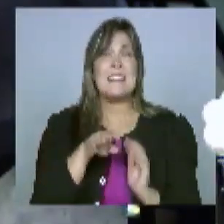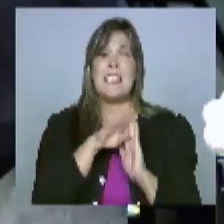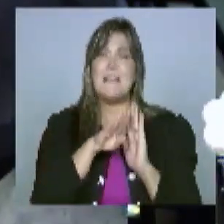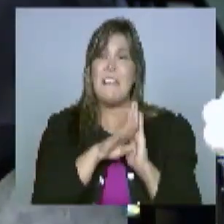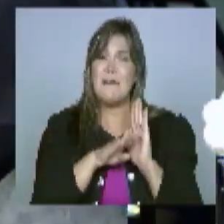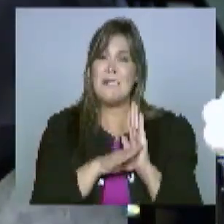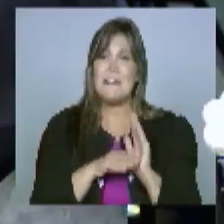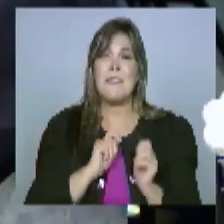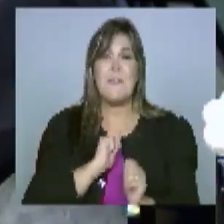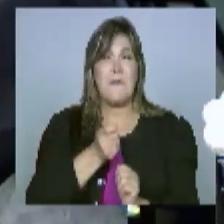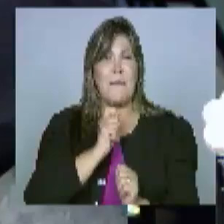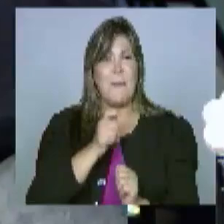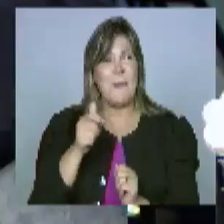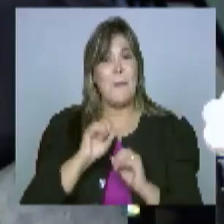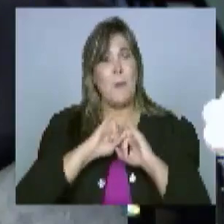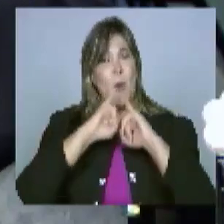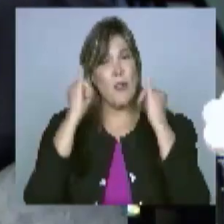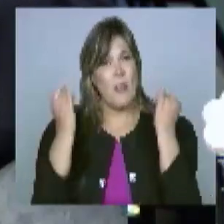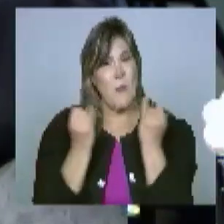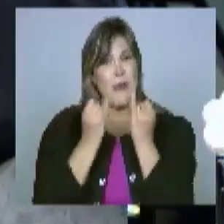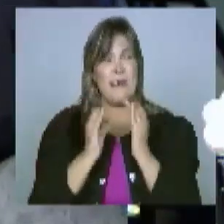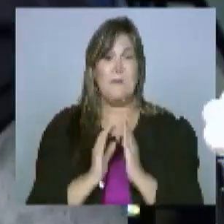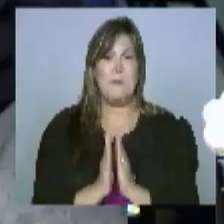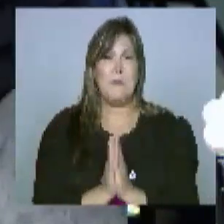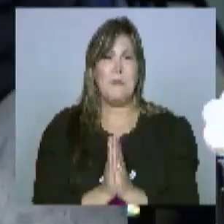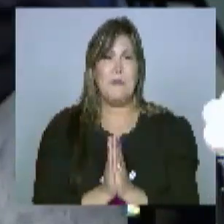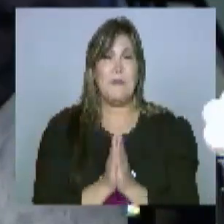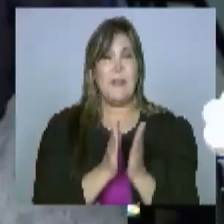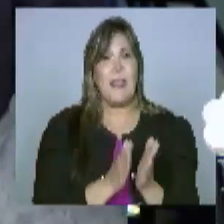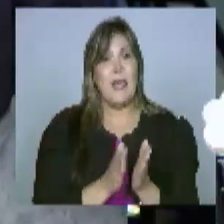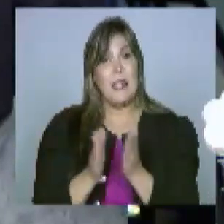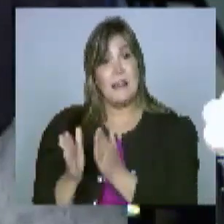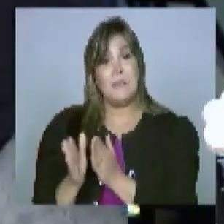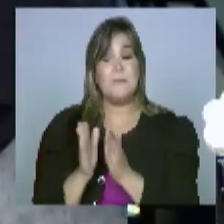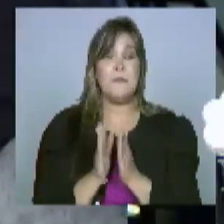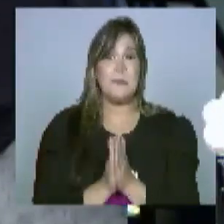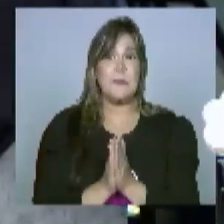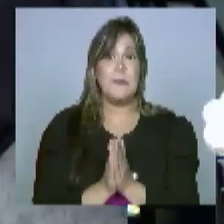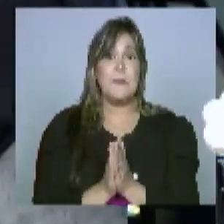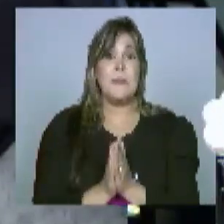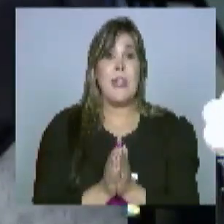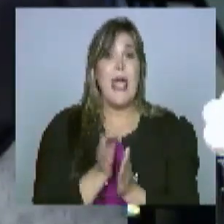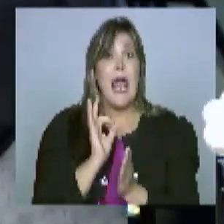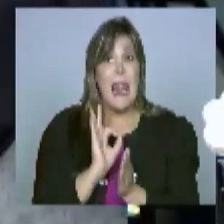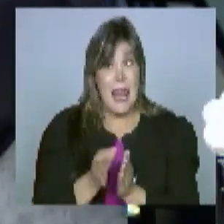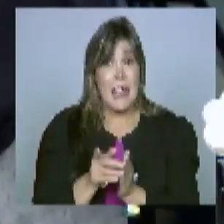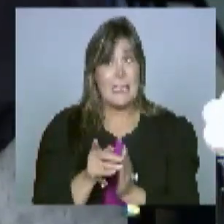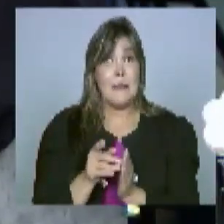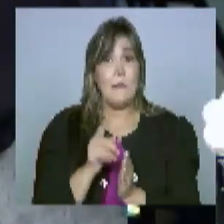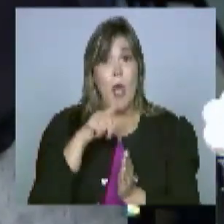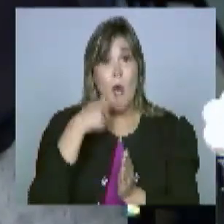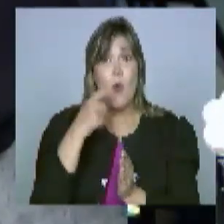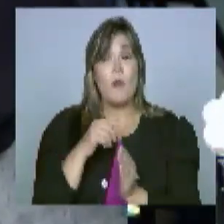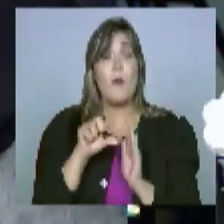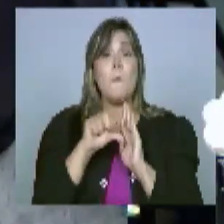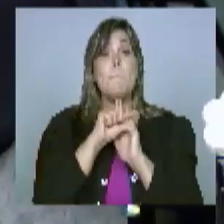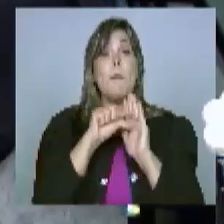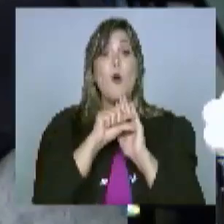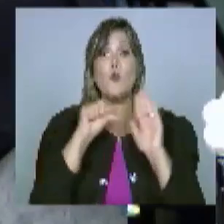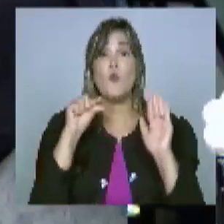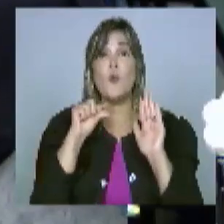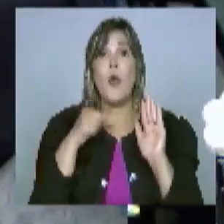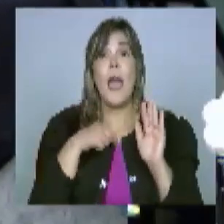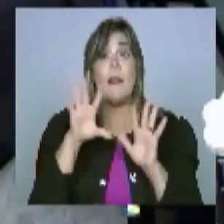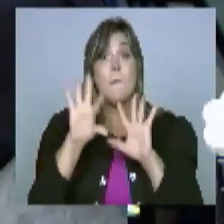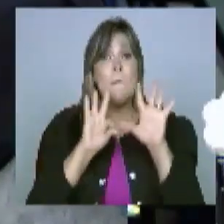برضو ننسي نقطه مهمه قوي لازم المشاهد العزيز يعرفها الموضوعات انا ما